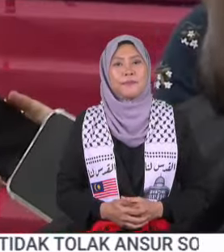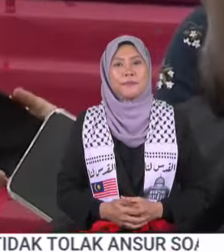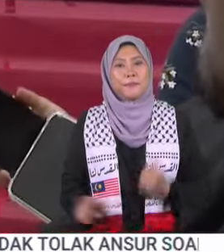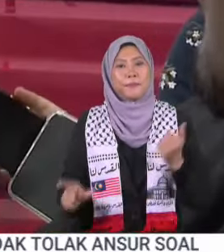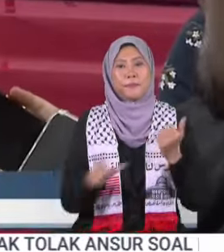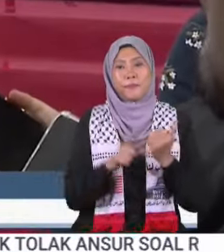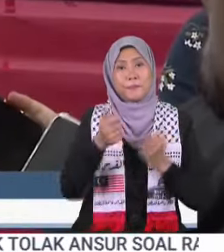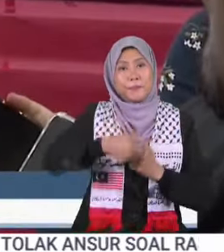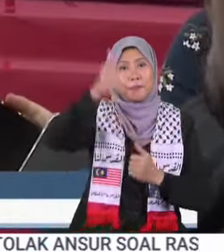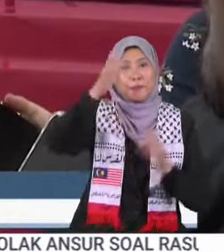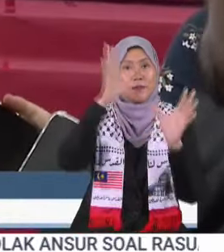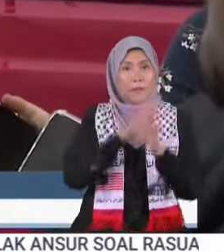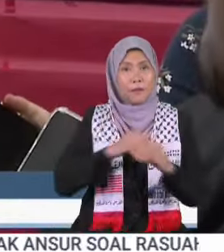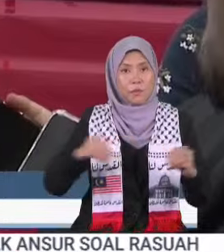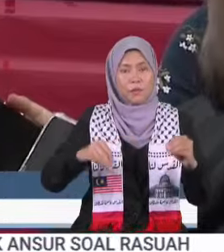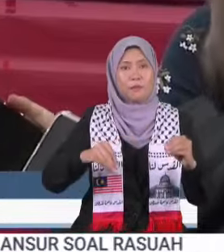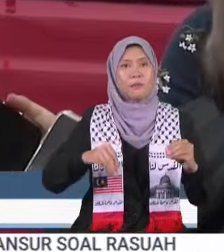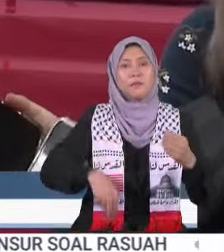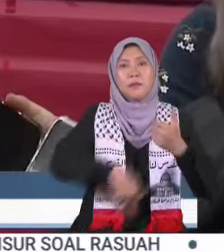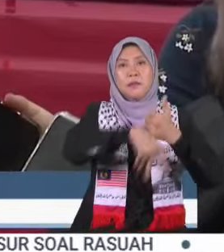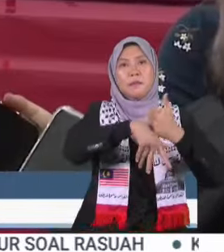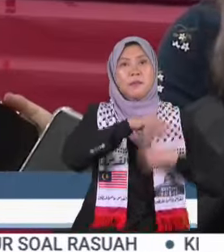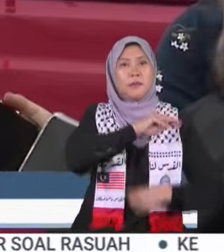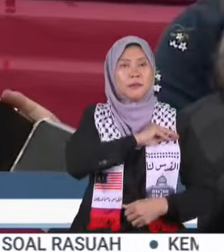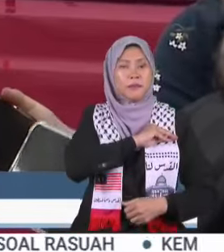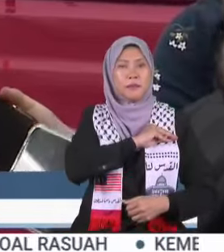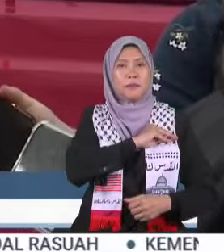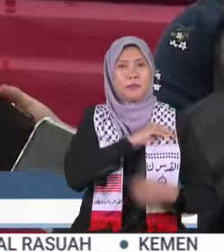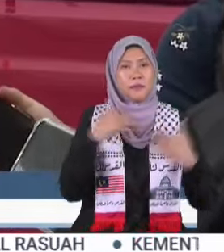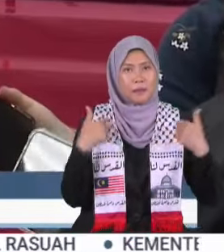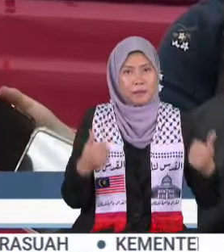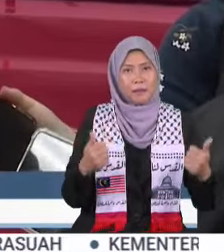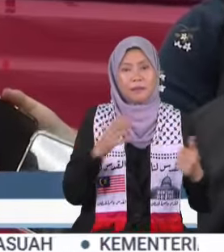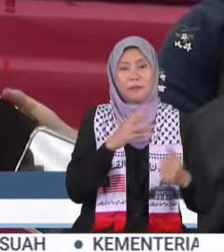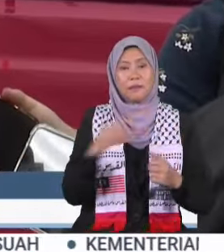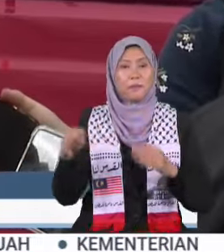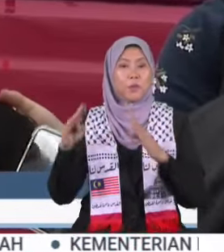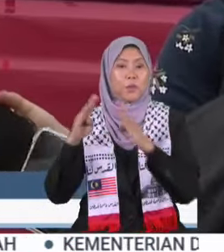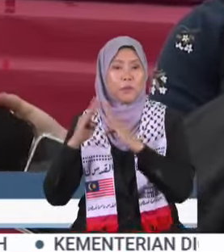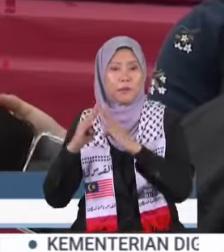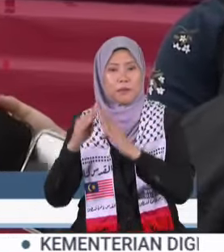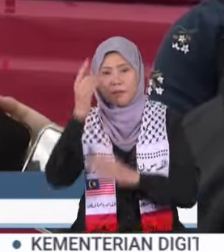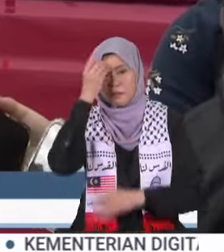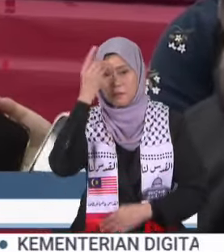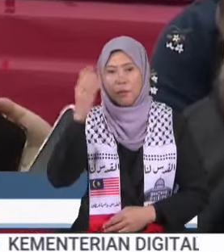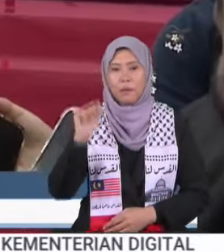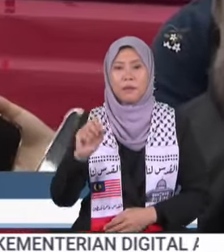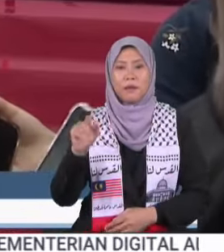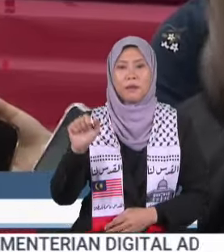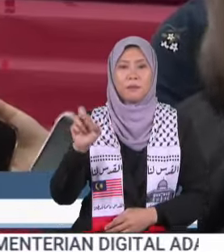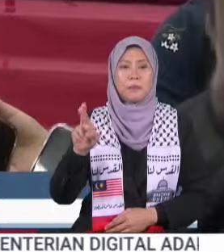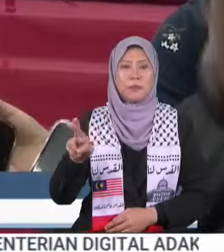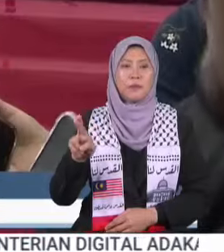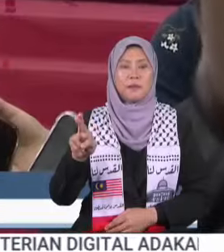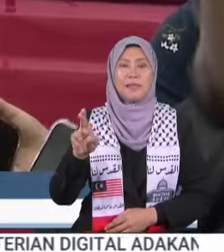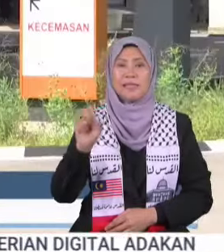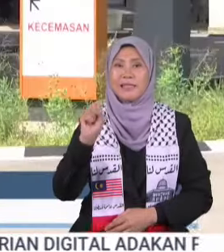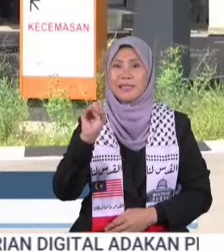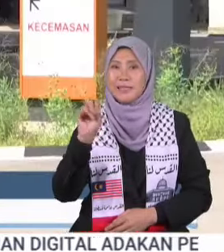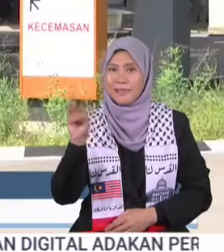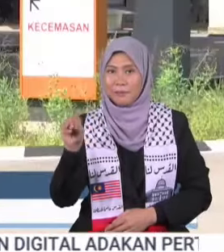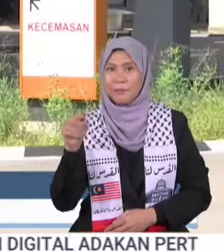timbalan peremia Sarawak merangkap menteri kesihatan awam rumah dan kerajaan tempatan Sarawak dat am Dr SIM